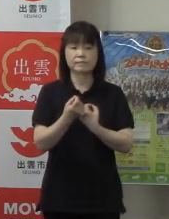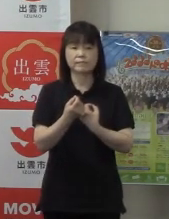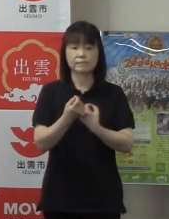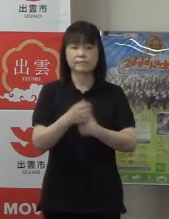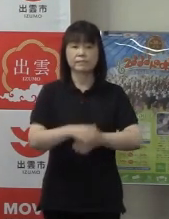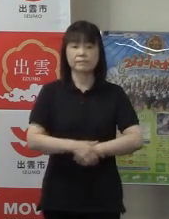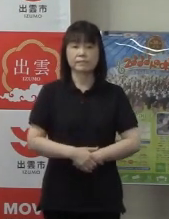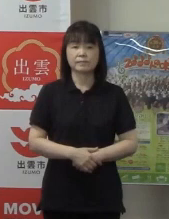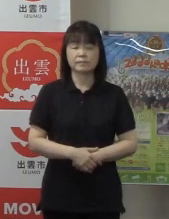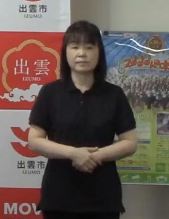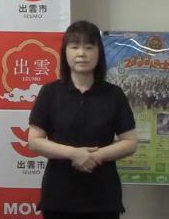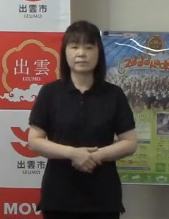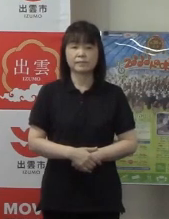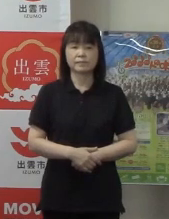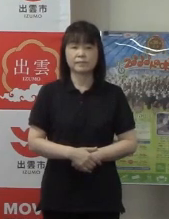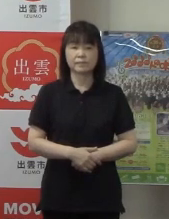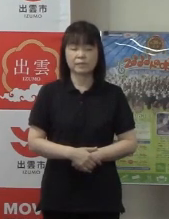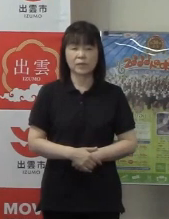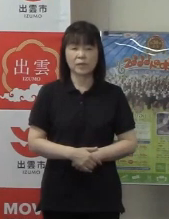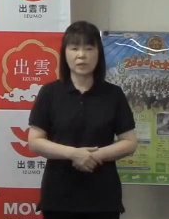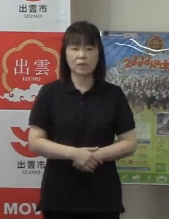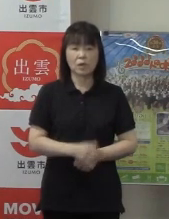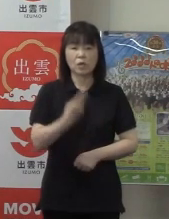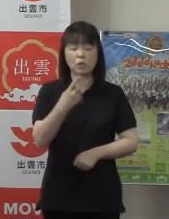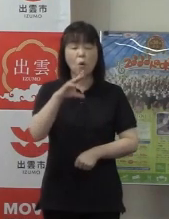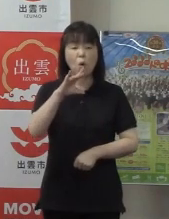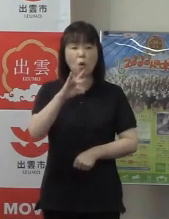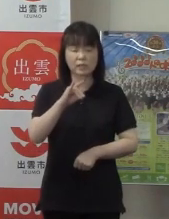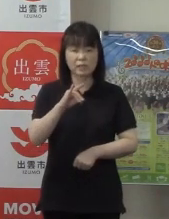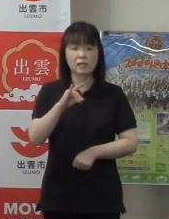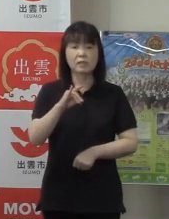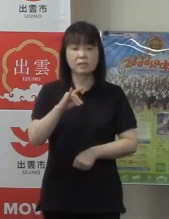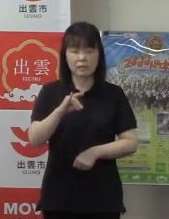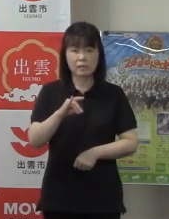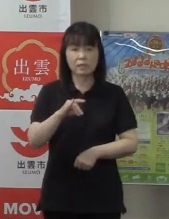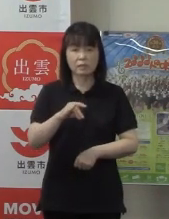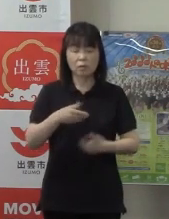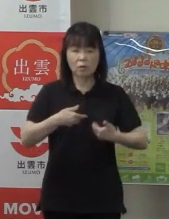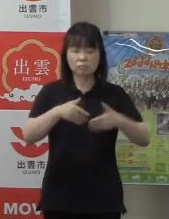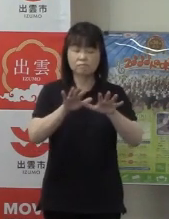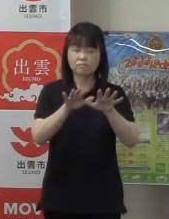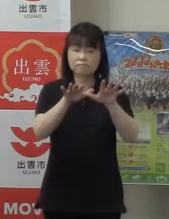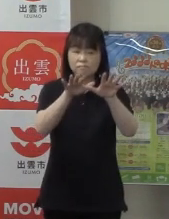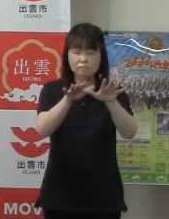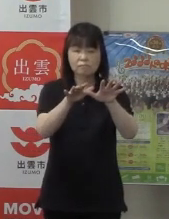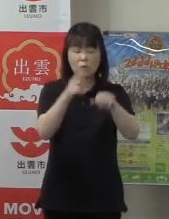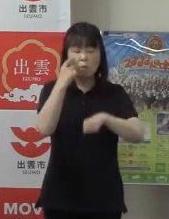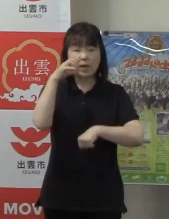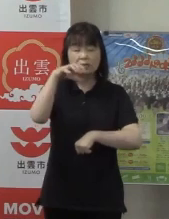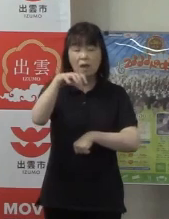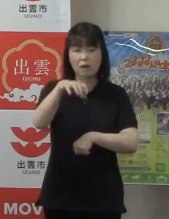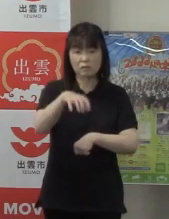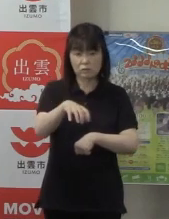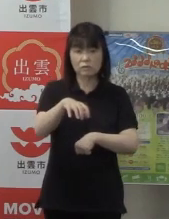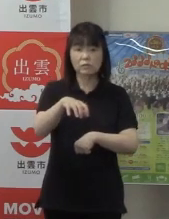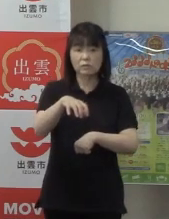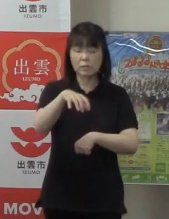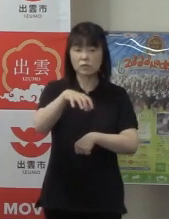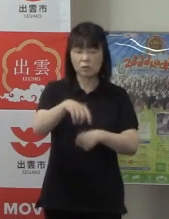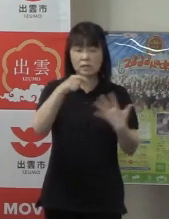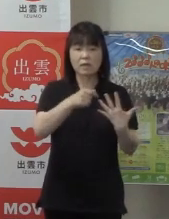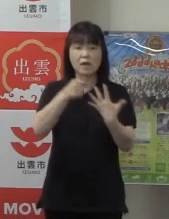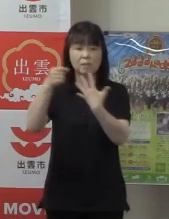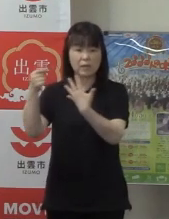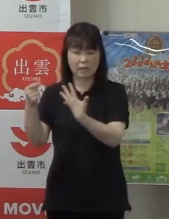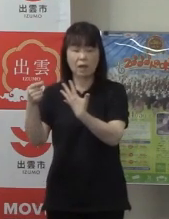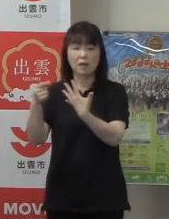言われておりますけれども、時の野生復帰を目指す里地の一つに選定をされたということを受けて、